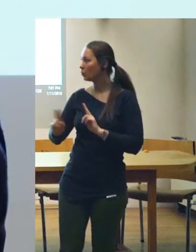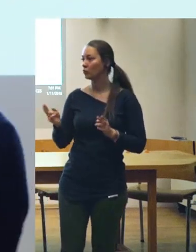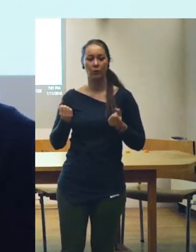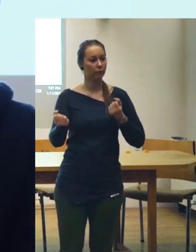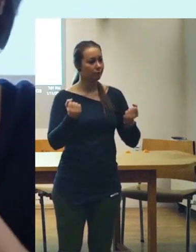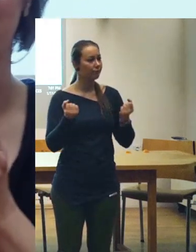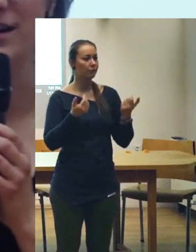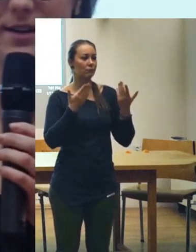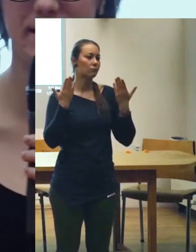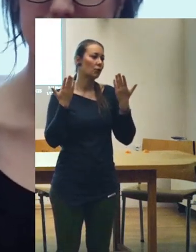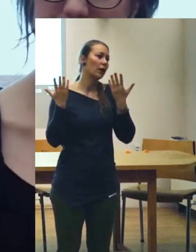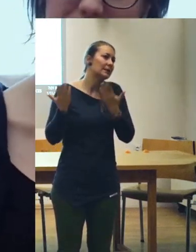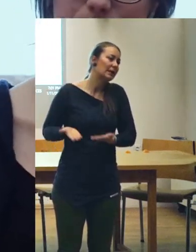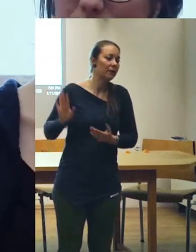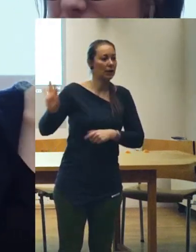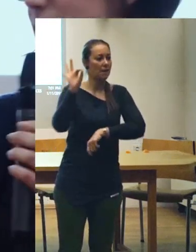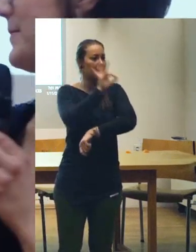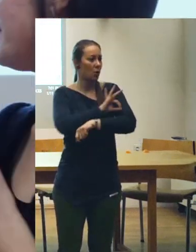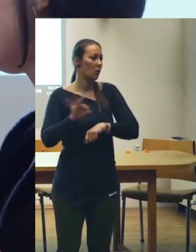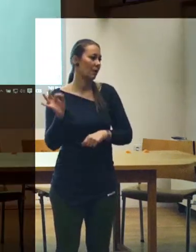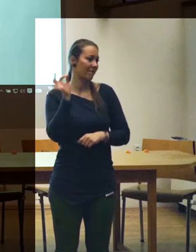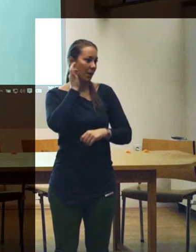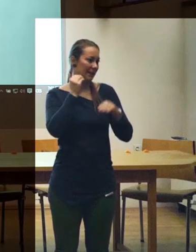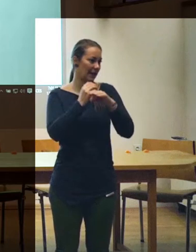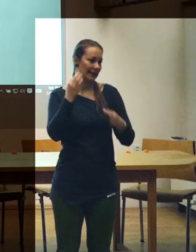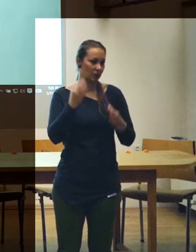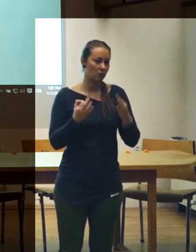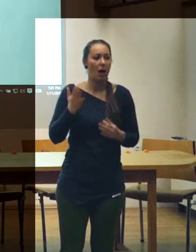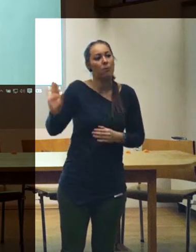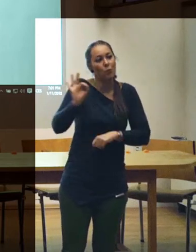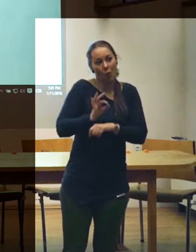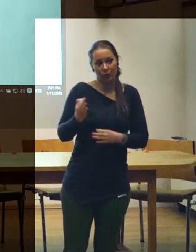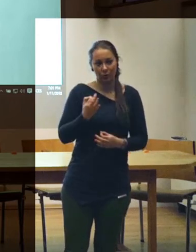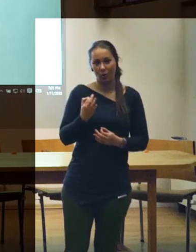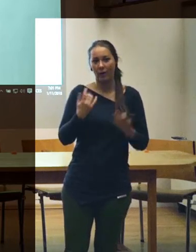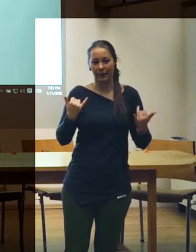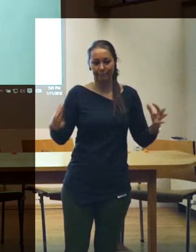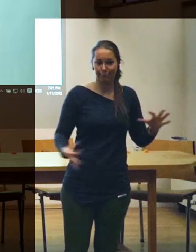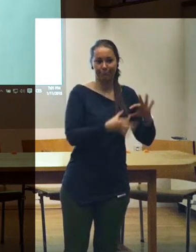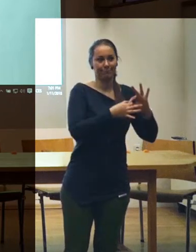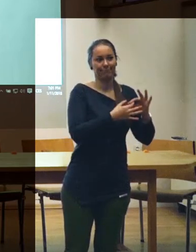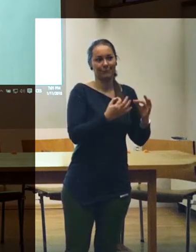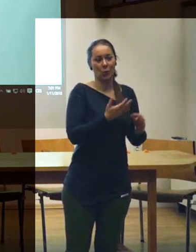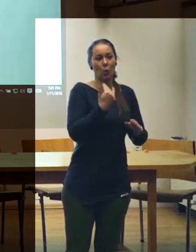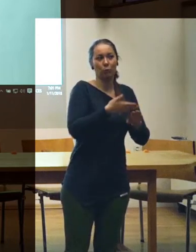feministické instituce a komentovala tenhle celý projekt. A jak to souvisí s tím, co jsme slyšeli vlastně